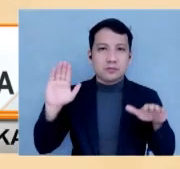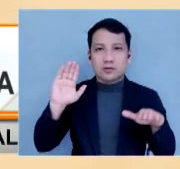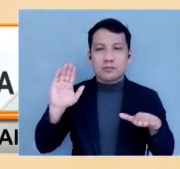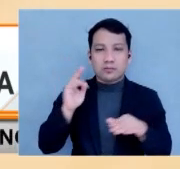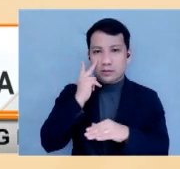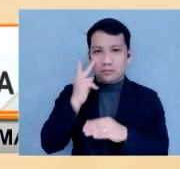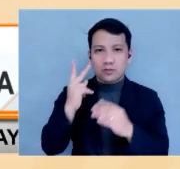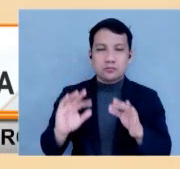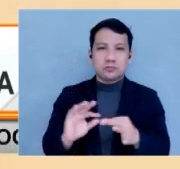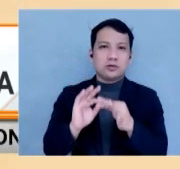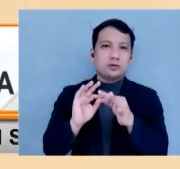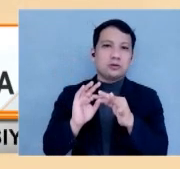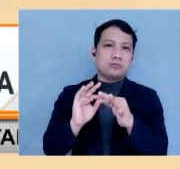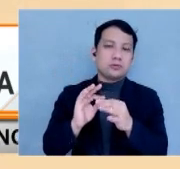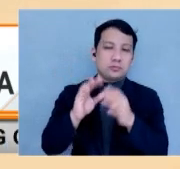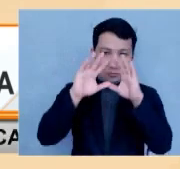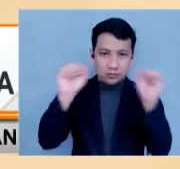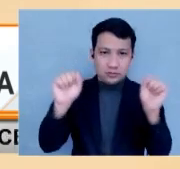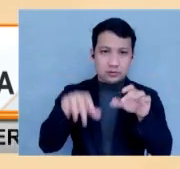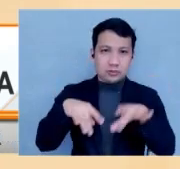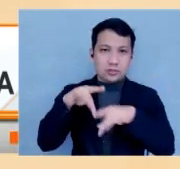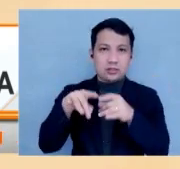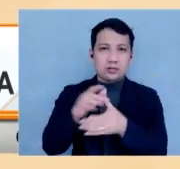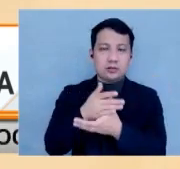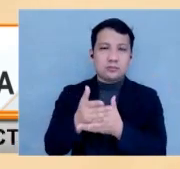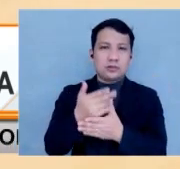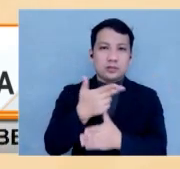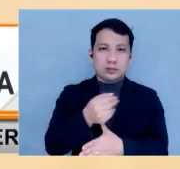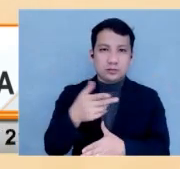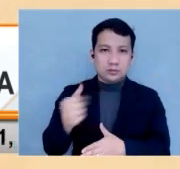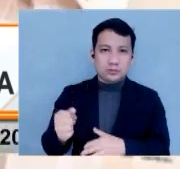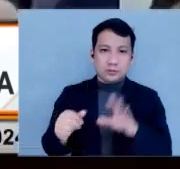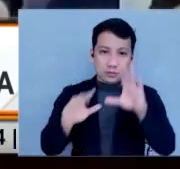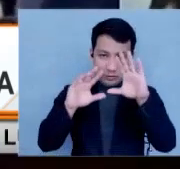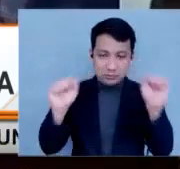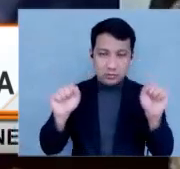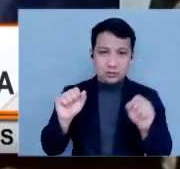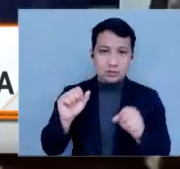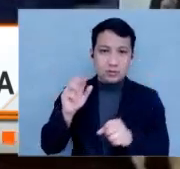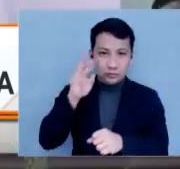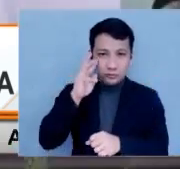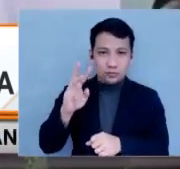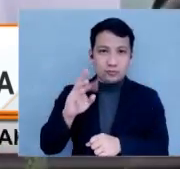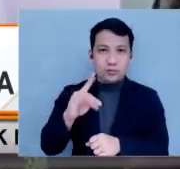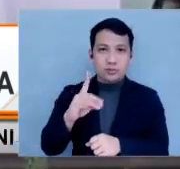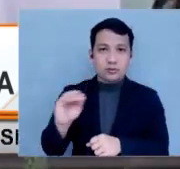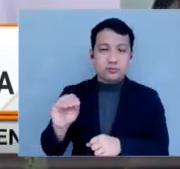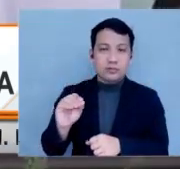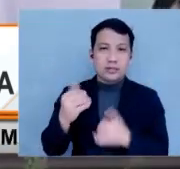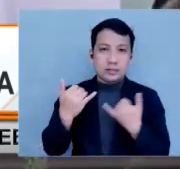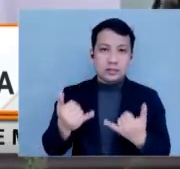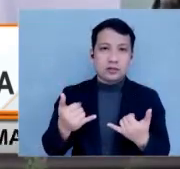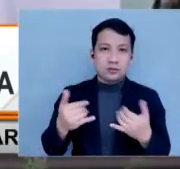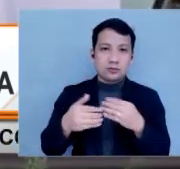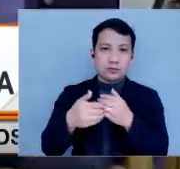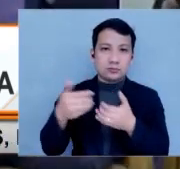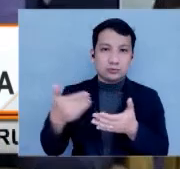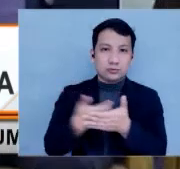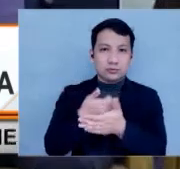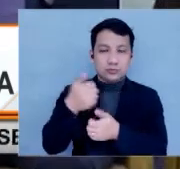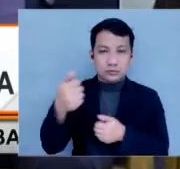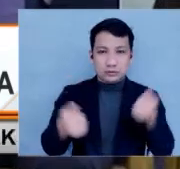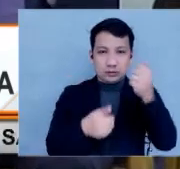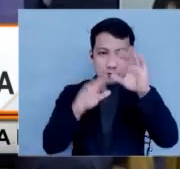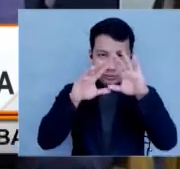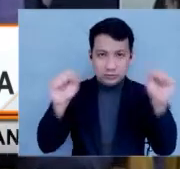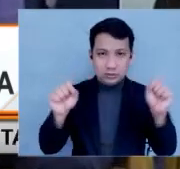ni PBBM ang naging kontribusyon sa Indonesia ni dating Pangulong Widodo. Ngayong si President Prabowo na ang nakaupo, umaasa raw